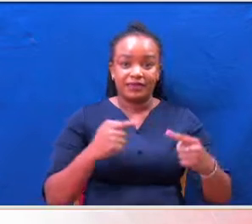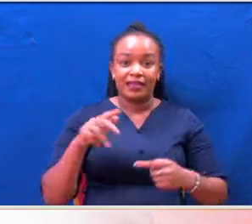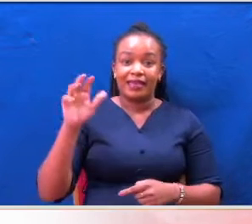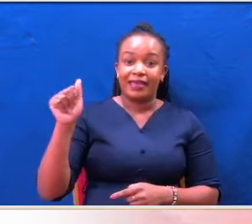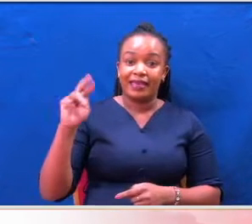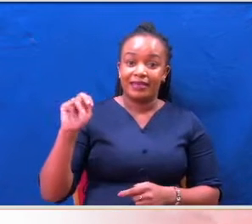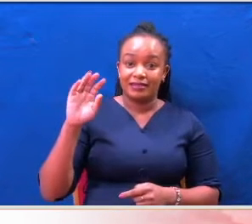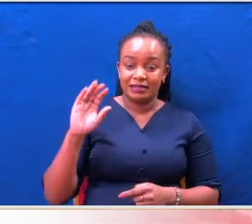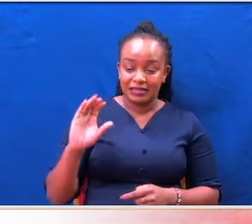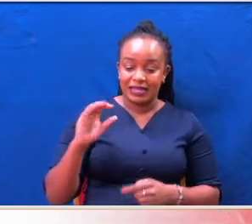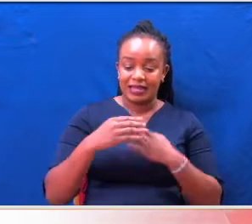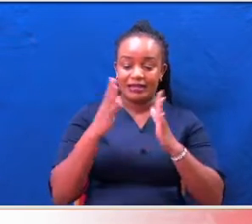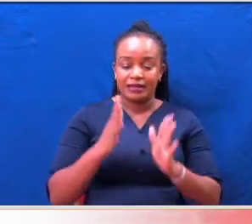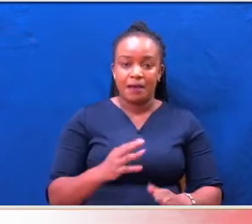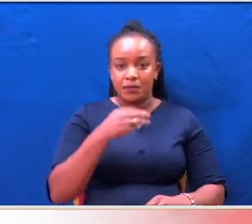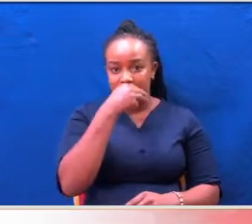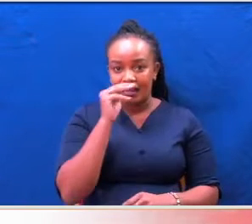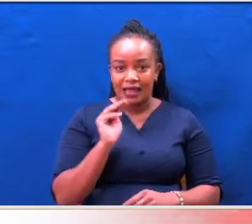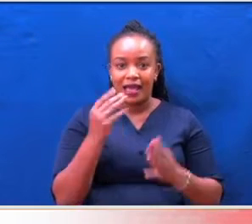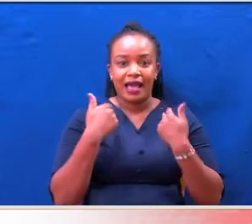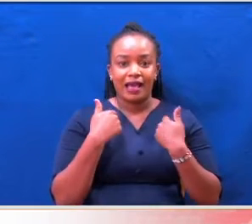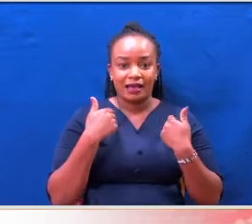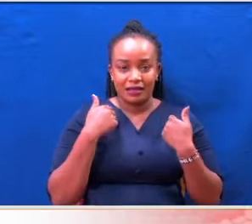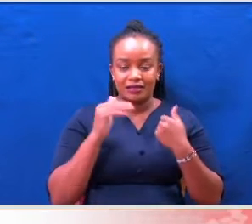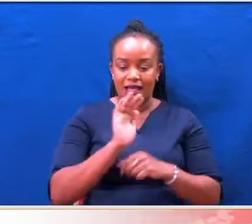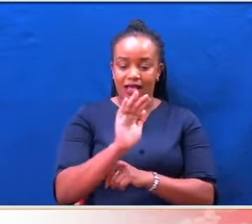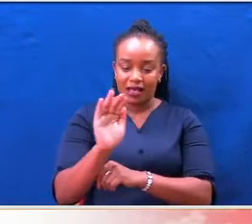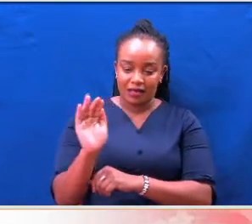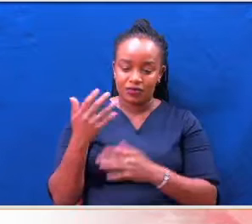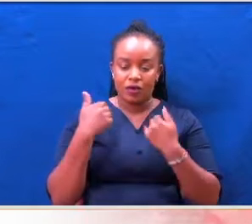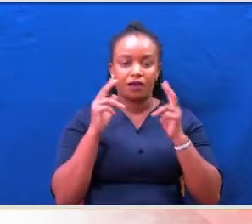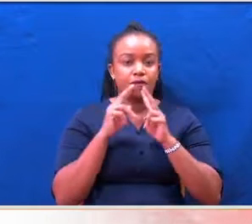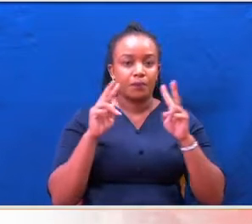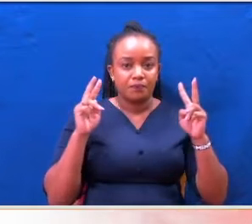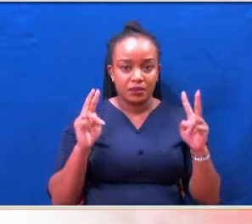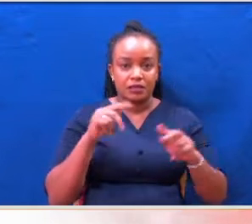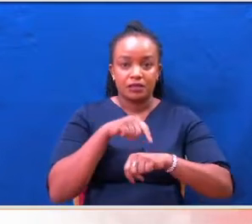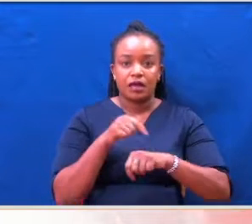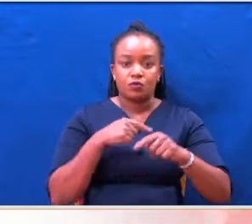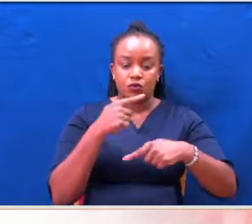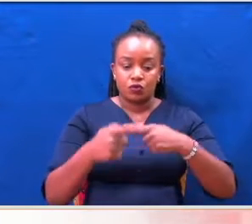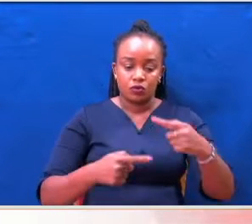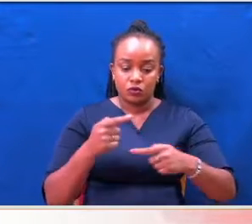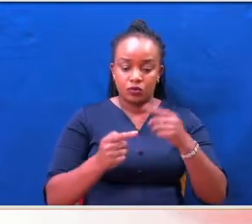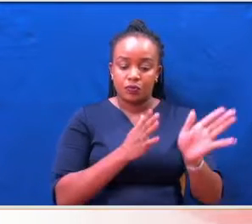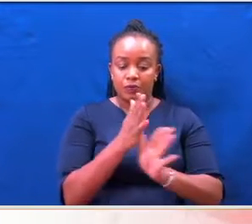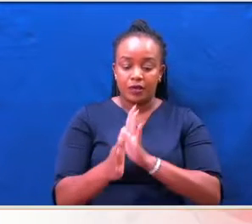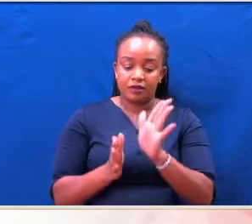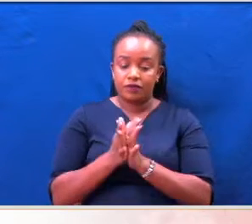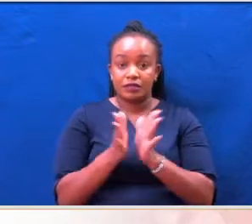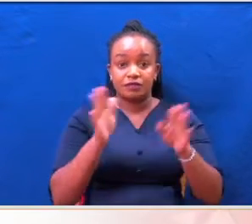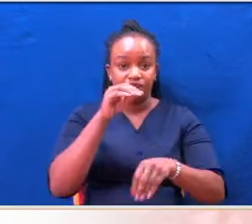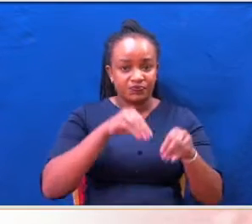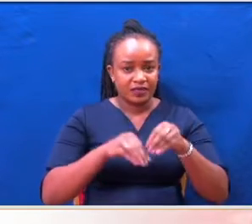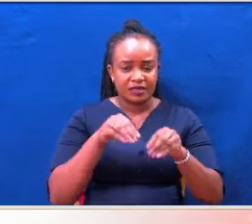SNC Musalia Mudavadi ametoa wito wa kukumbatia amani taifa linapoelekea katika uchaguzi mkuu wa mwaka ujao. Mudavadi amesikitikia machafuko